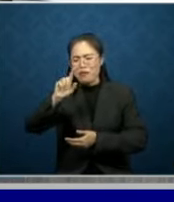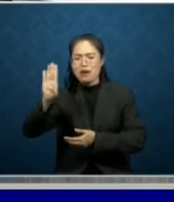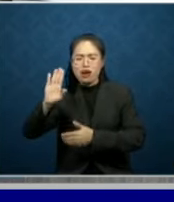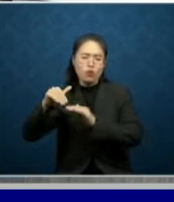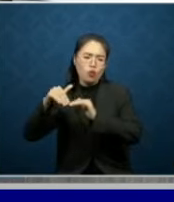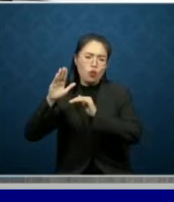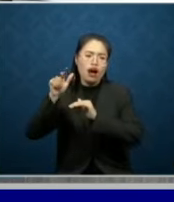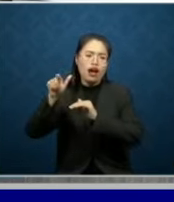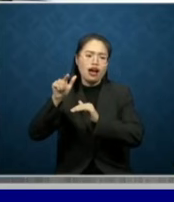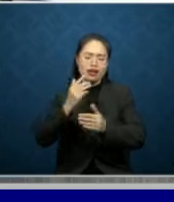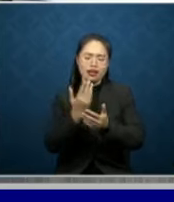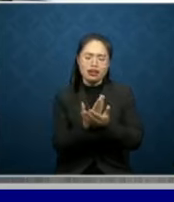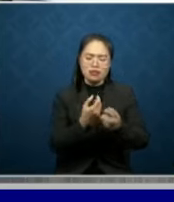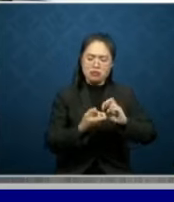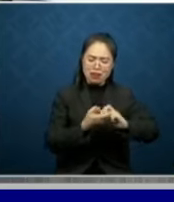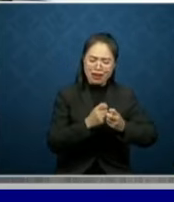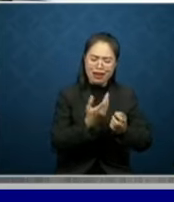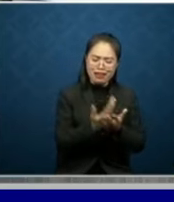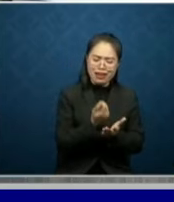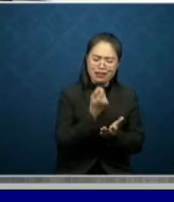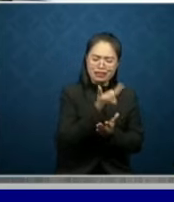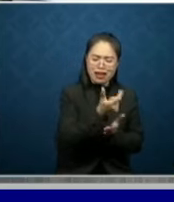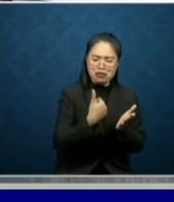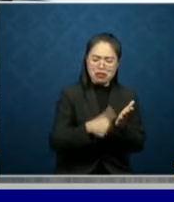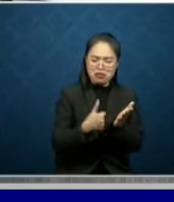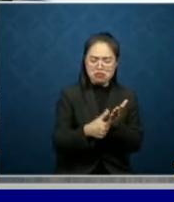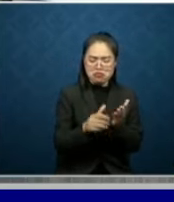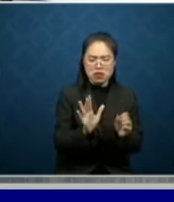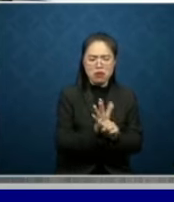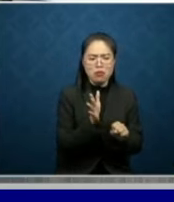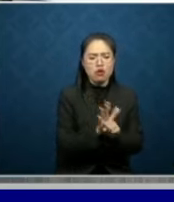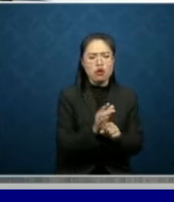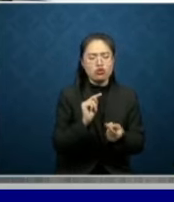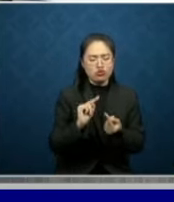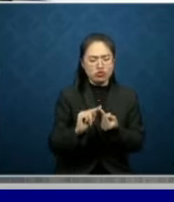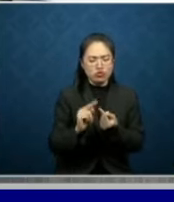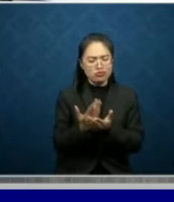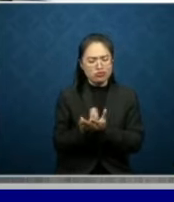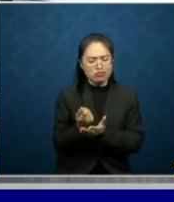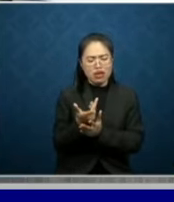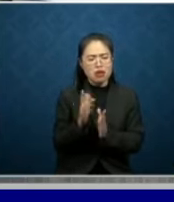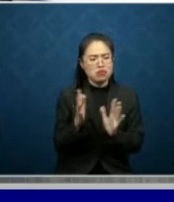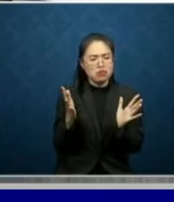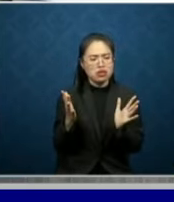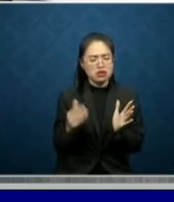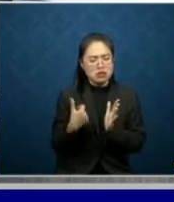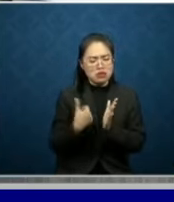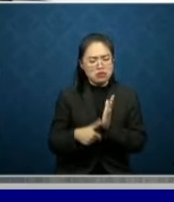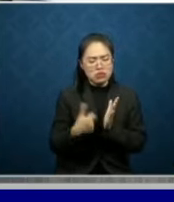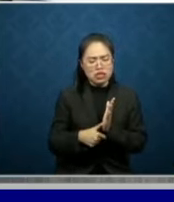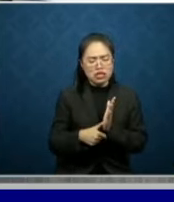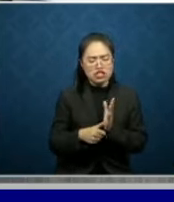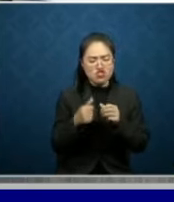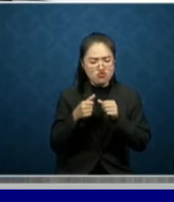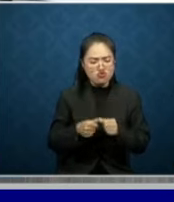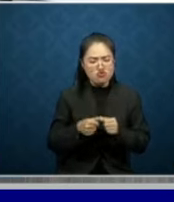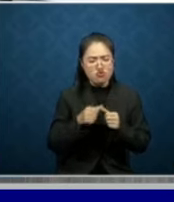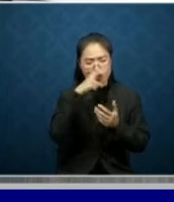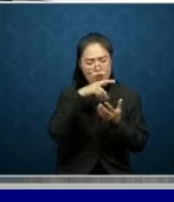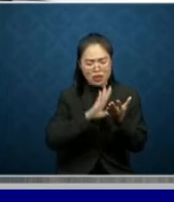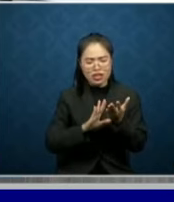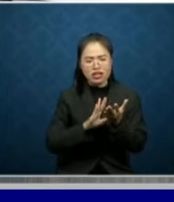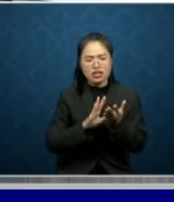การชำระค่าสินค้าหรือหนี้ต่างประเทศวิกฤตหนี้สาธารณะคือไม่มีเงินจ่ายเรามีหนี้สาธารณะ